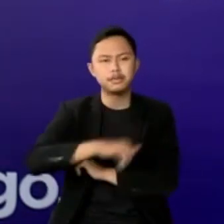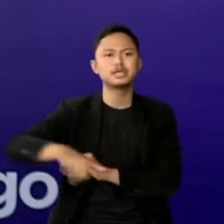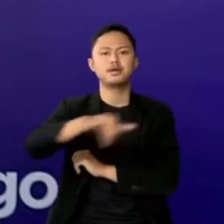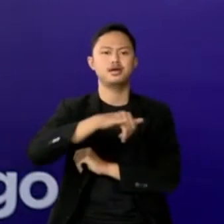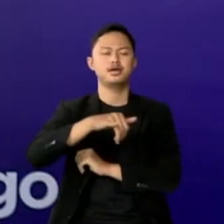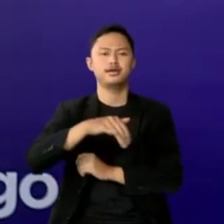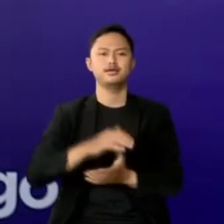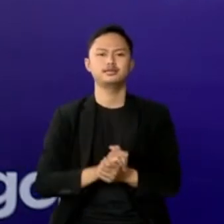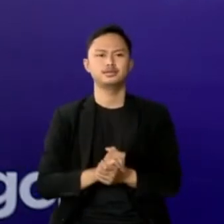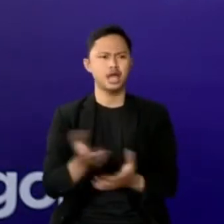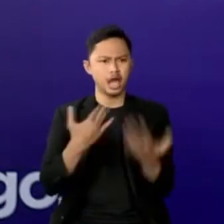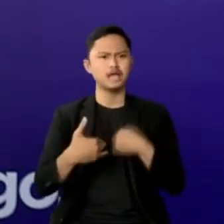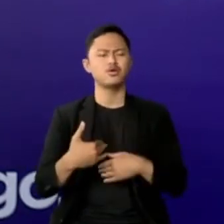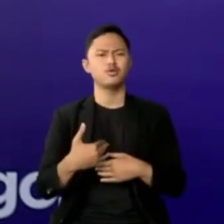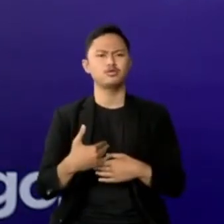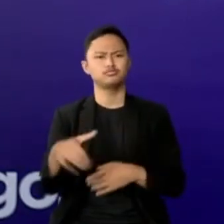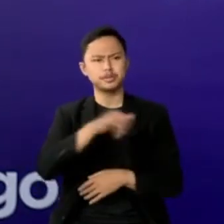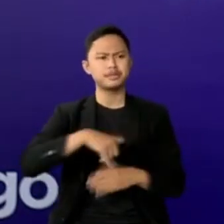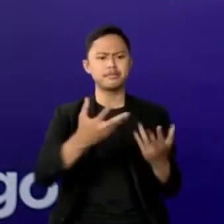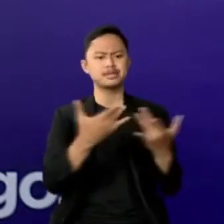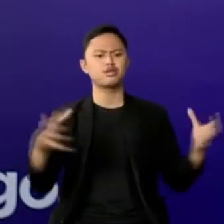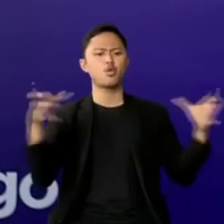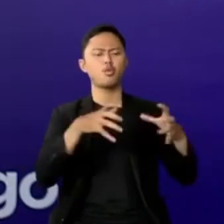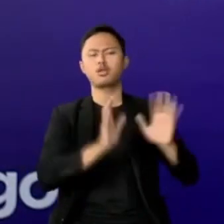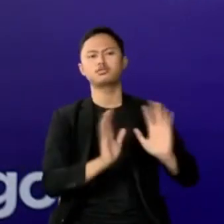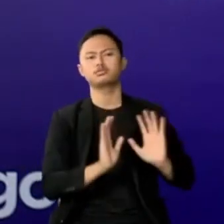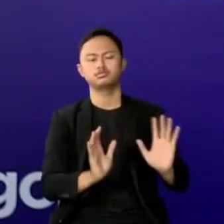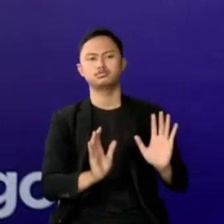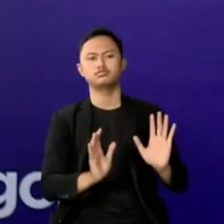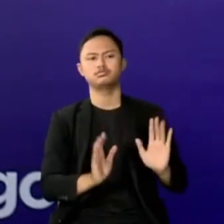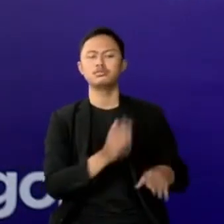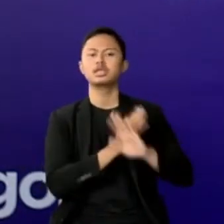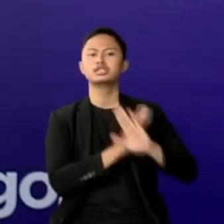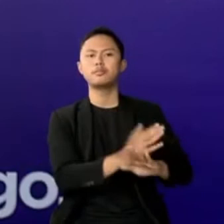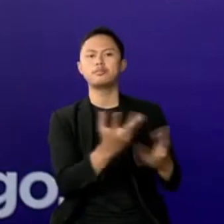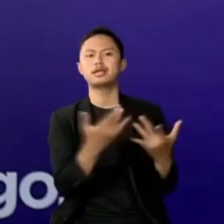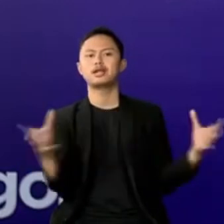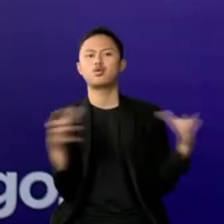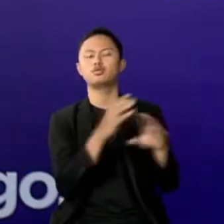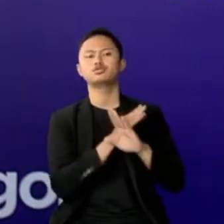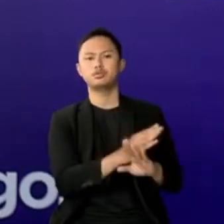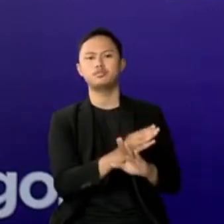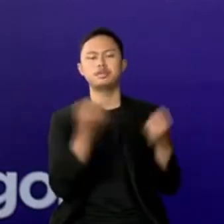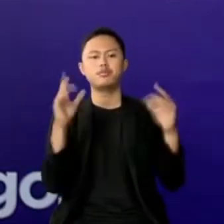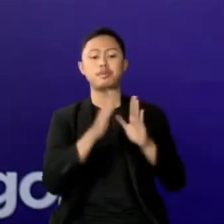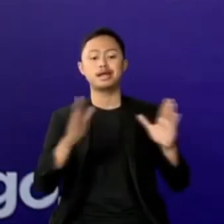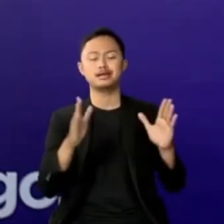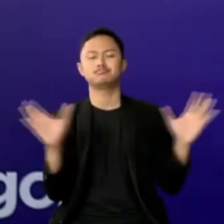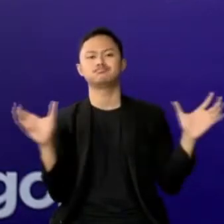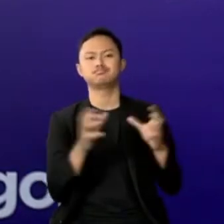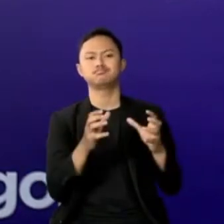bisa mengingatkan orang untuk supaya tidak terjadi kerumunan Oke kita betul harus dilarang berkerumun selama liburan panjang